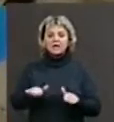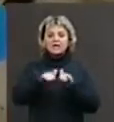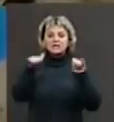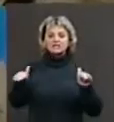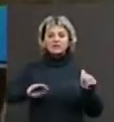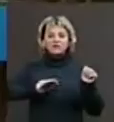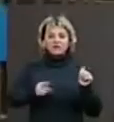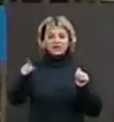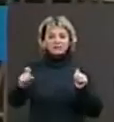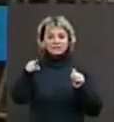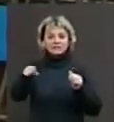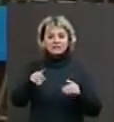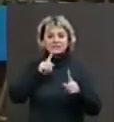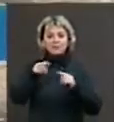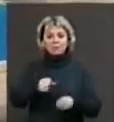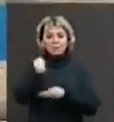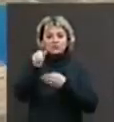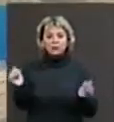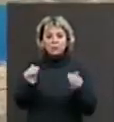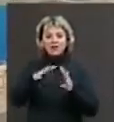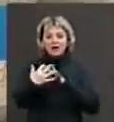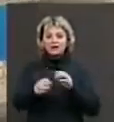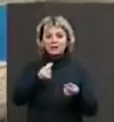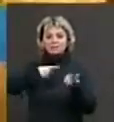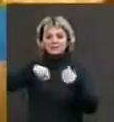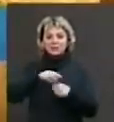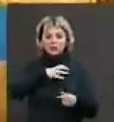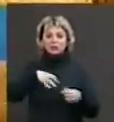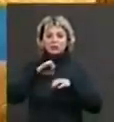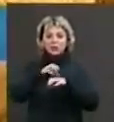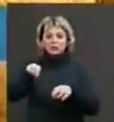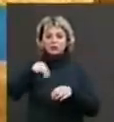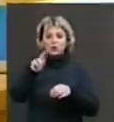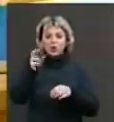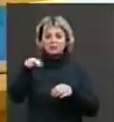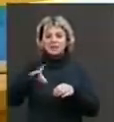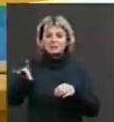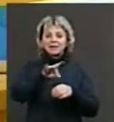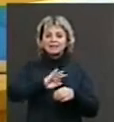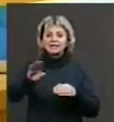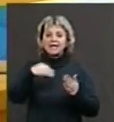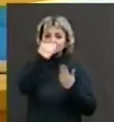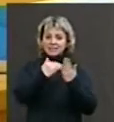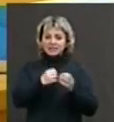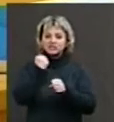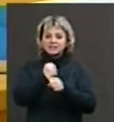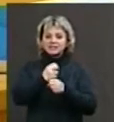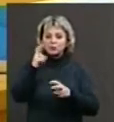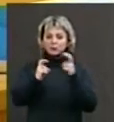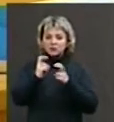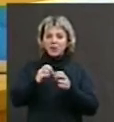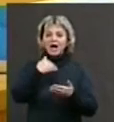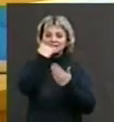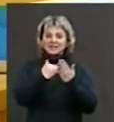Развивать фермерство. Совещание по поддержке малого агробизнеса губернатор провел в Песчанокопском районе. Не задача создать предприятие,